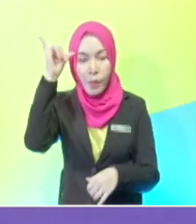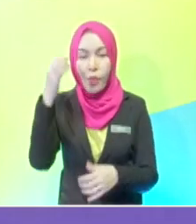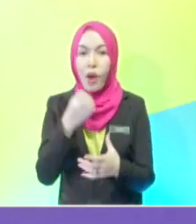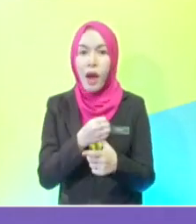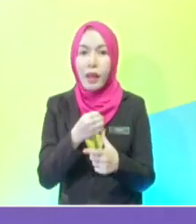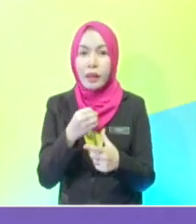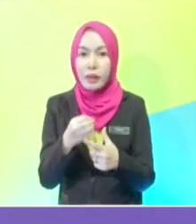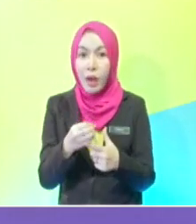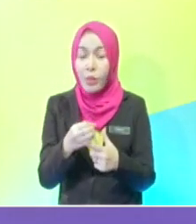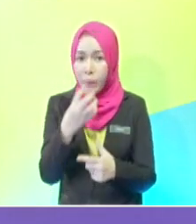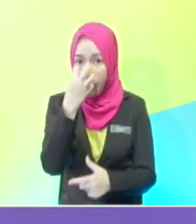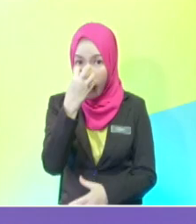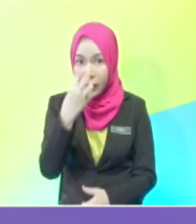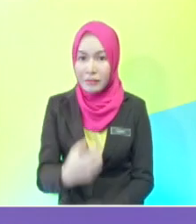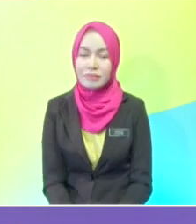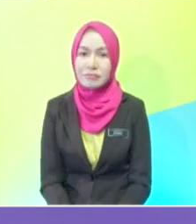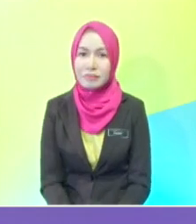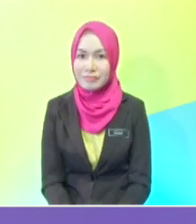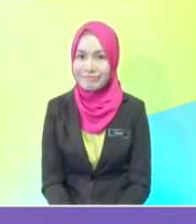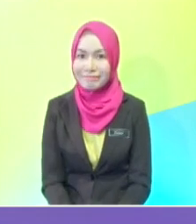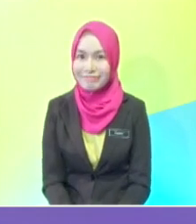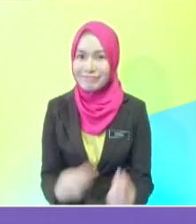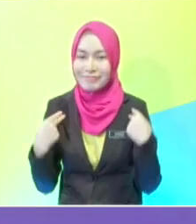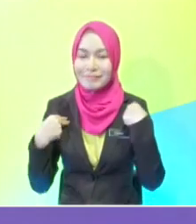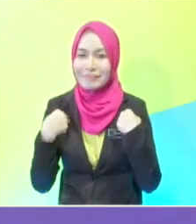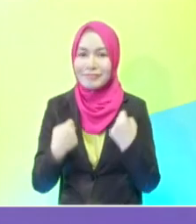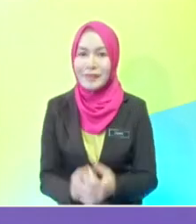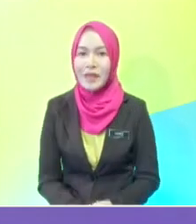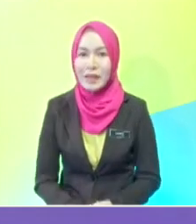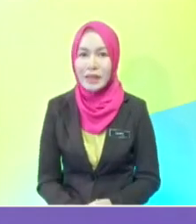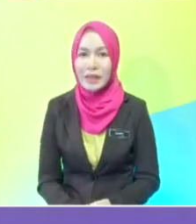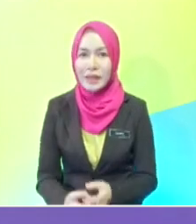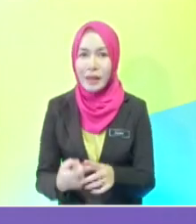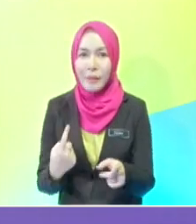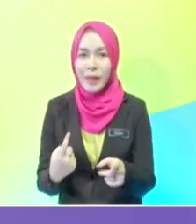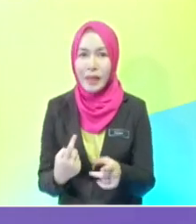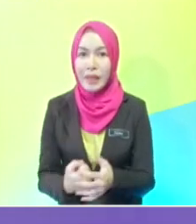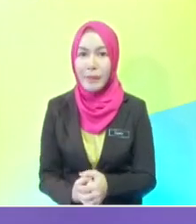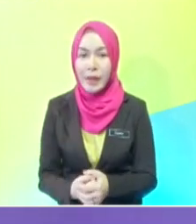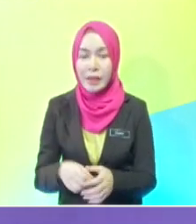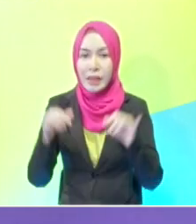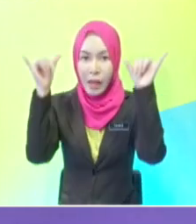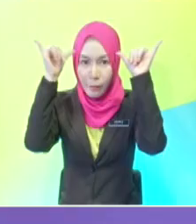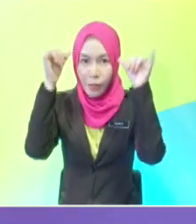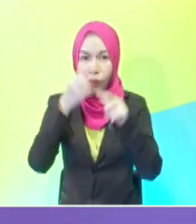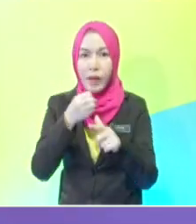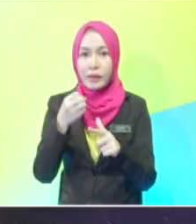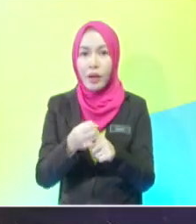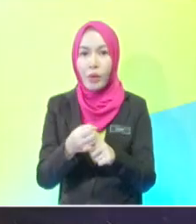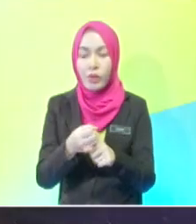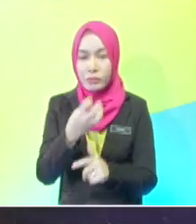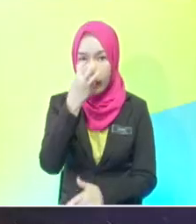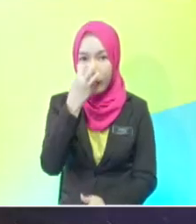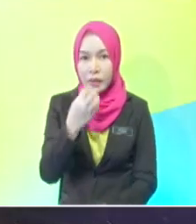kita lembu atau babi Oke jadi kalau